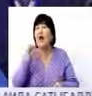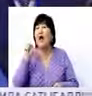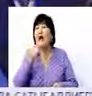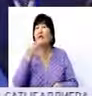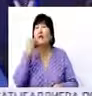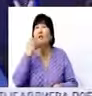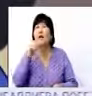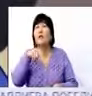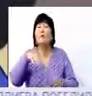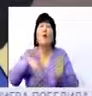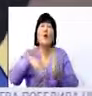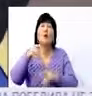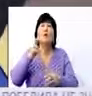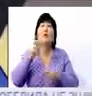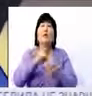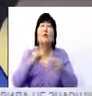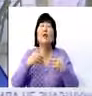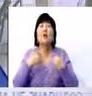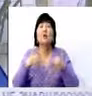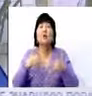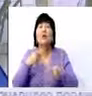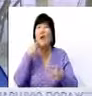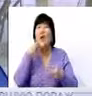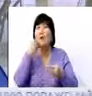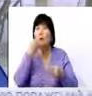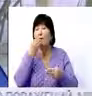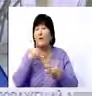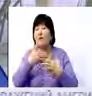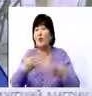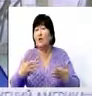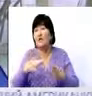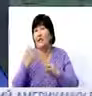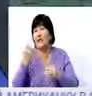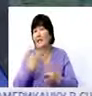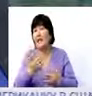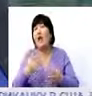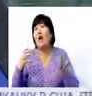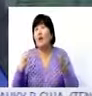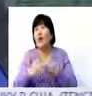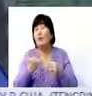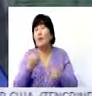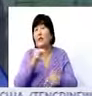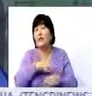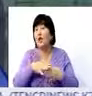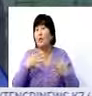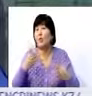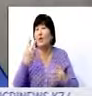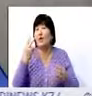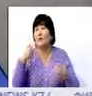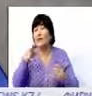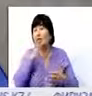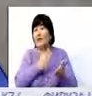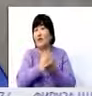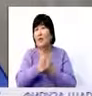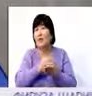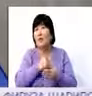Сапа» в номинации «Лучшее предприятие, выпускающее продовольственные и сельскохозяйственные товары». Компания, за плечами которой более двух десятков лет